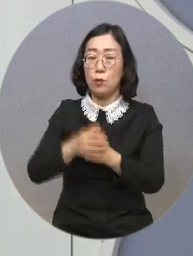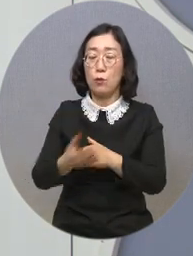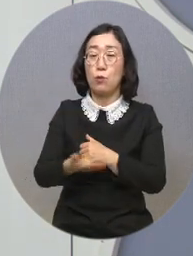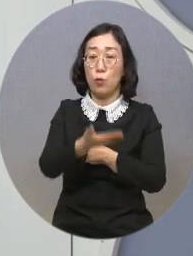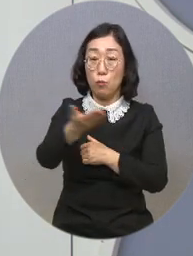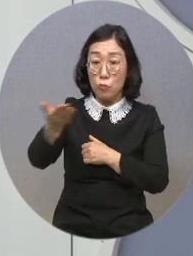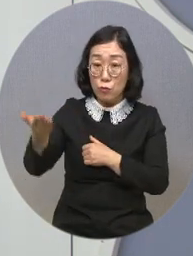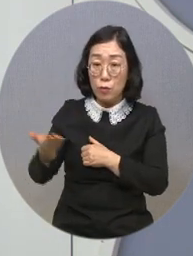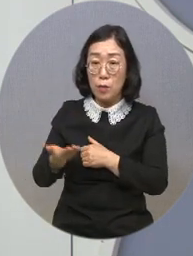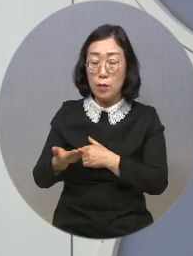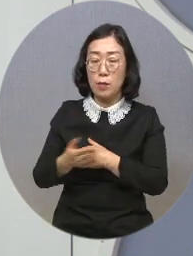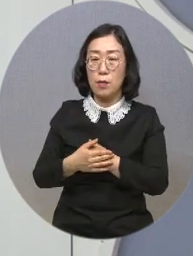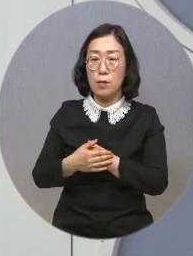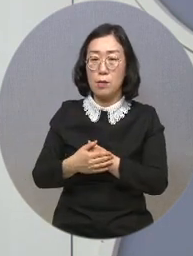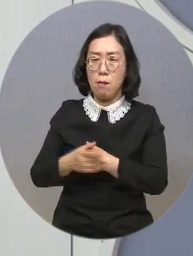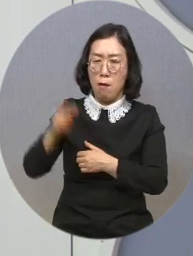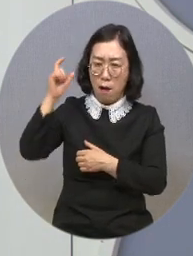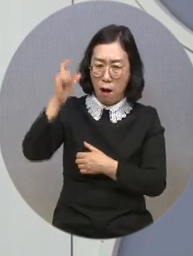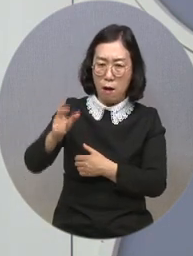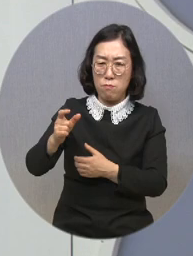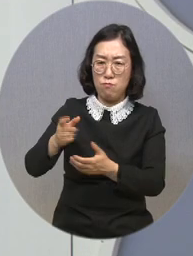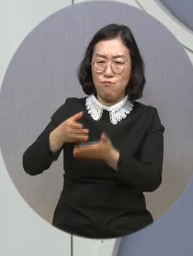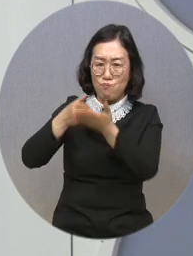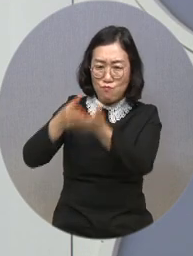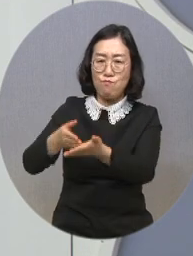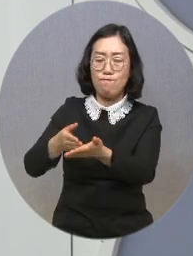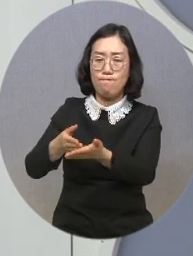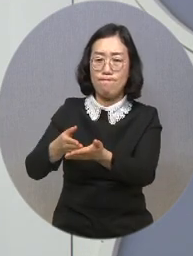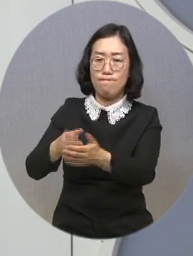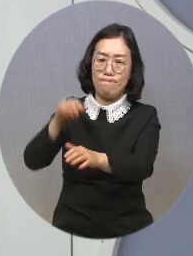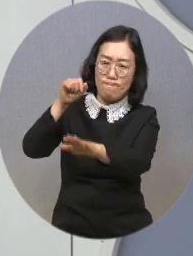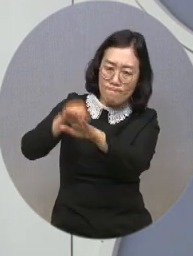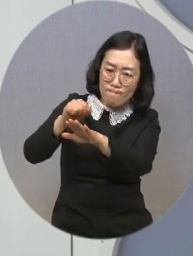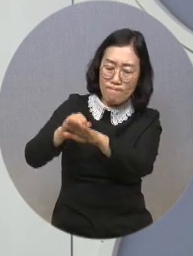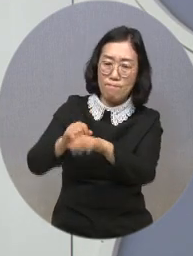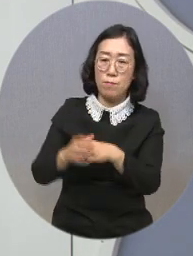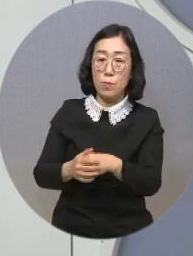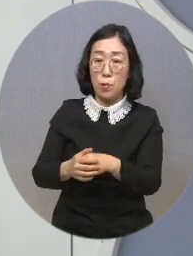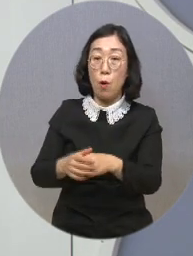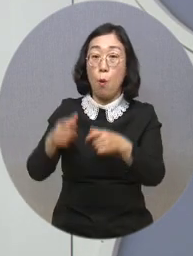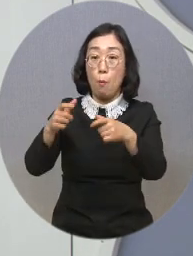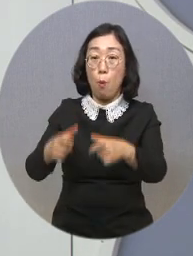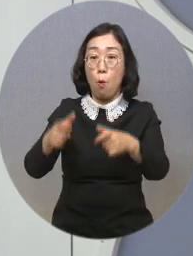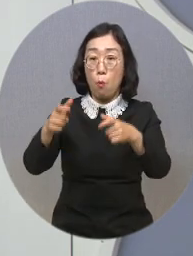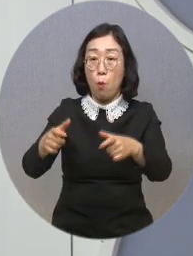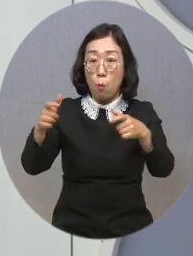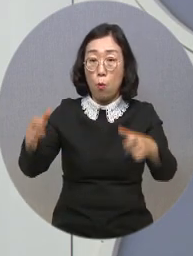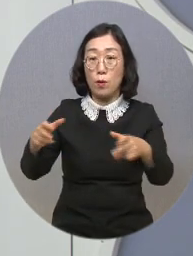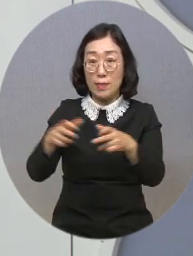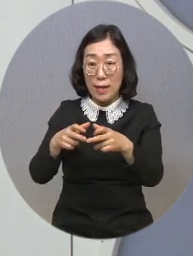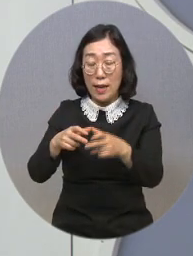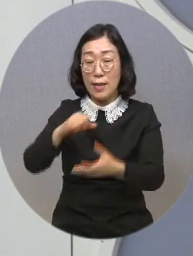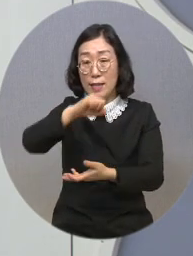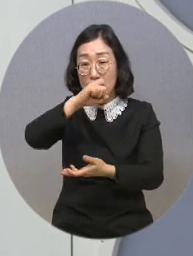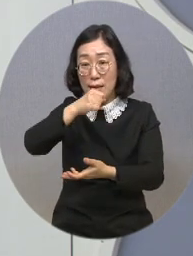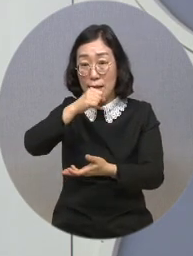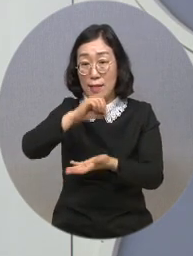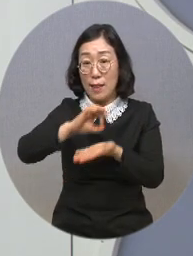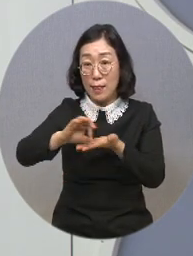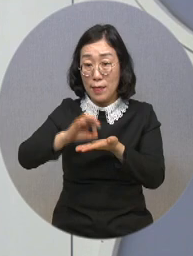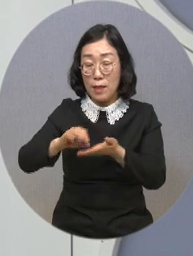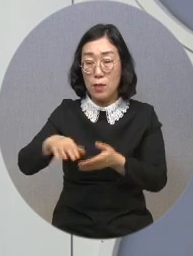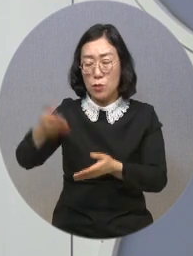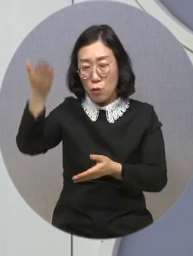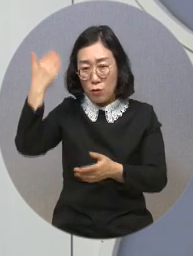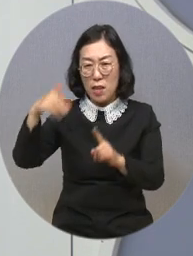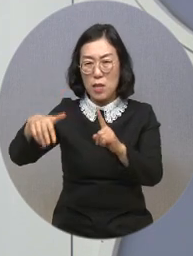여러분들이 강력히 얘기해야 된다. 그래가지고 지금은 많이 늘어났습니다. 지금 장애인 예산이 뭐 그 전에는 1조가